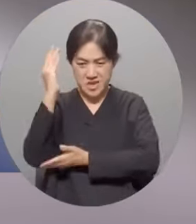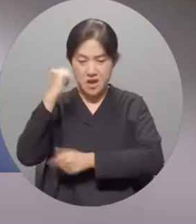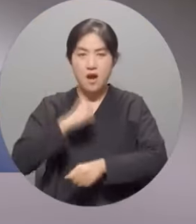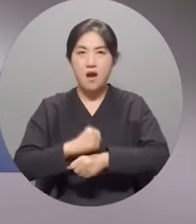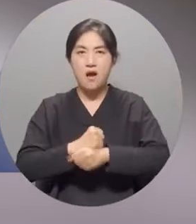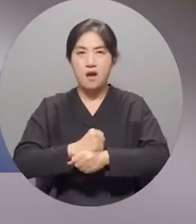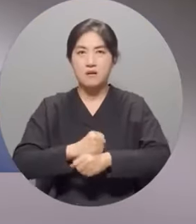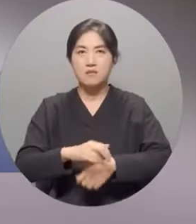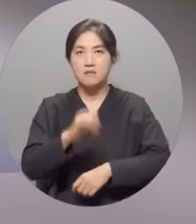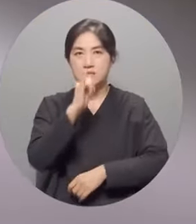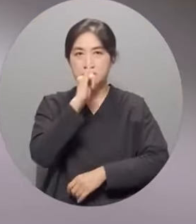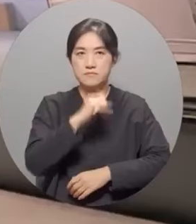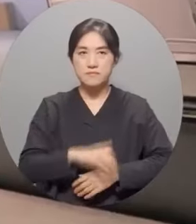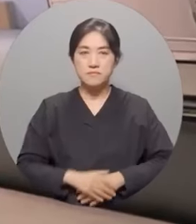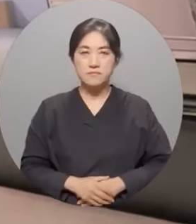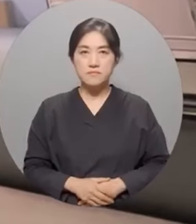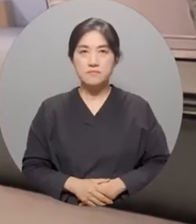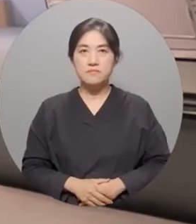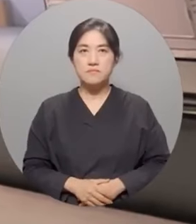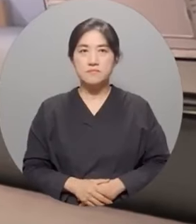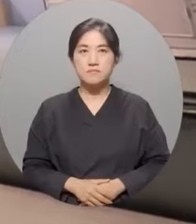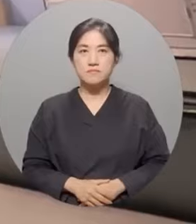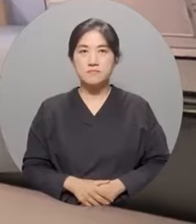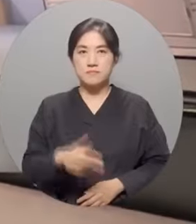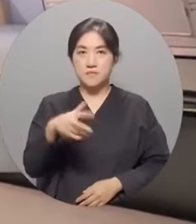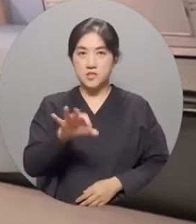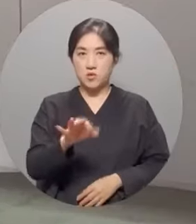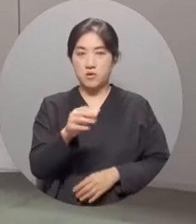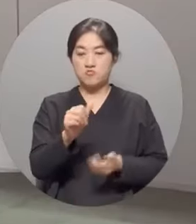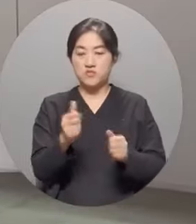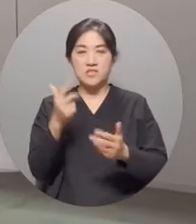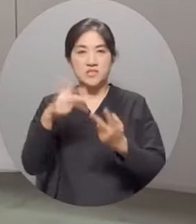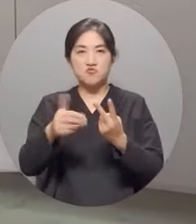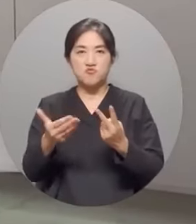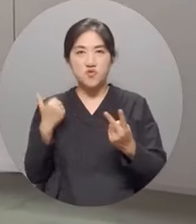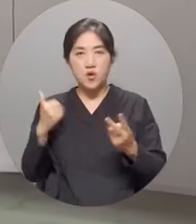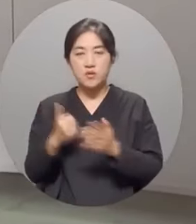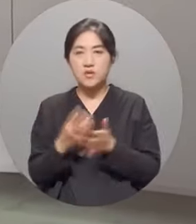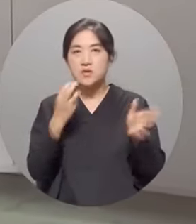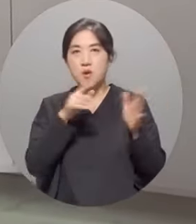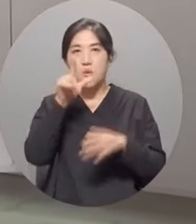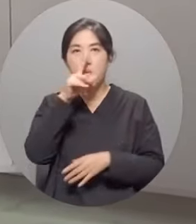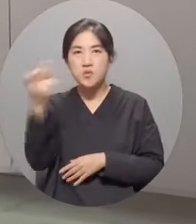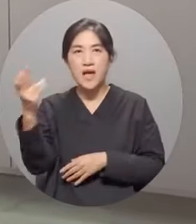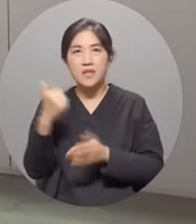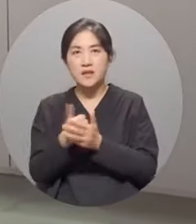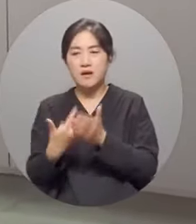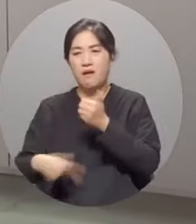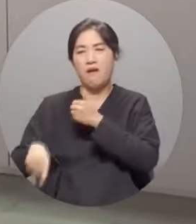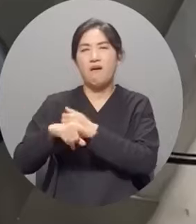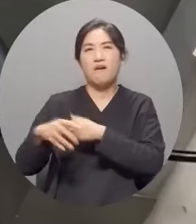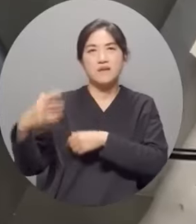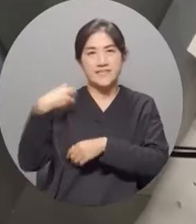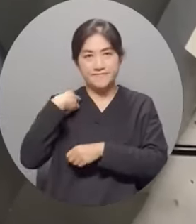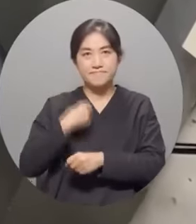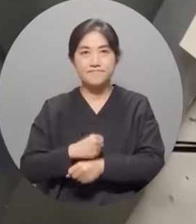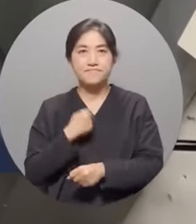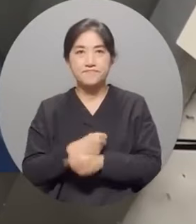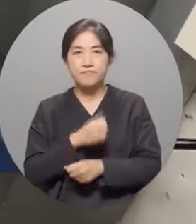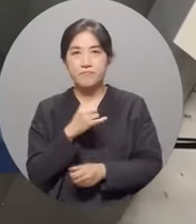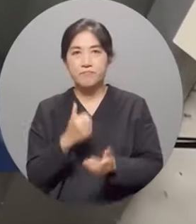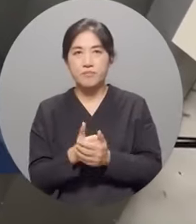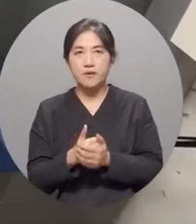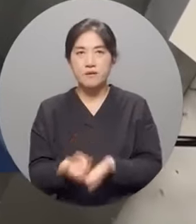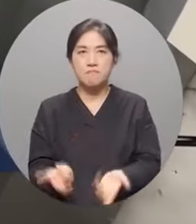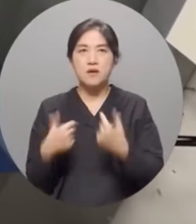회의 진행하고. 정 대표는 숨지기 2주 전 경기 오산 대리점까지 영업을 확장했습니다. 그걸